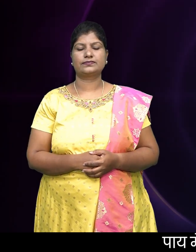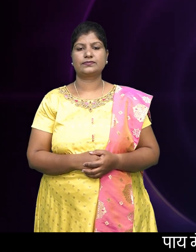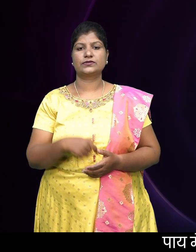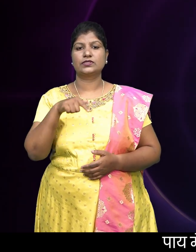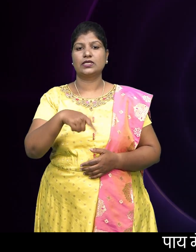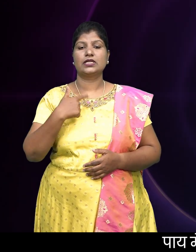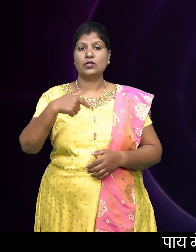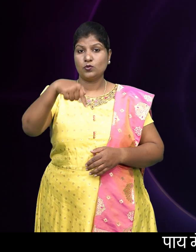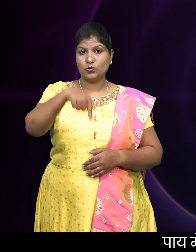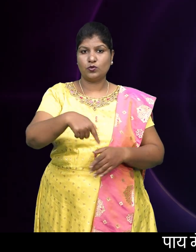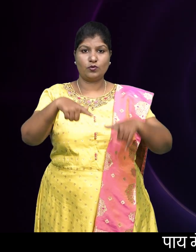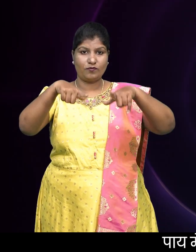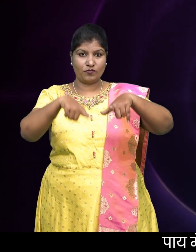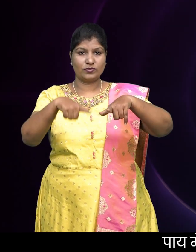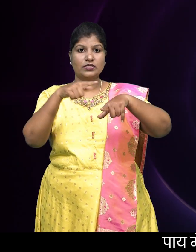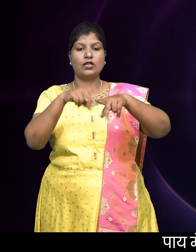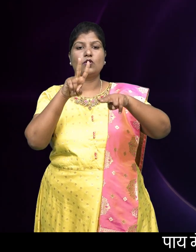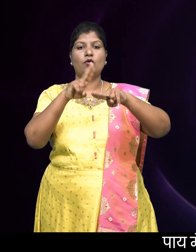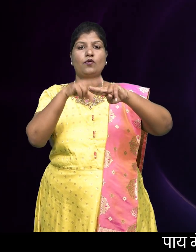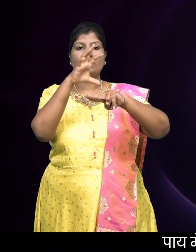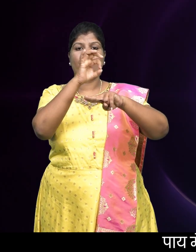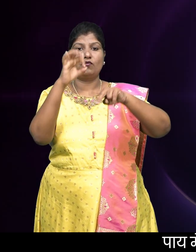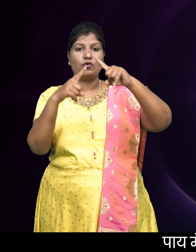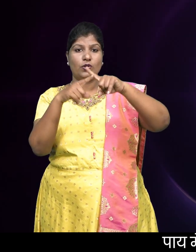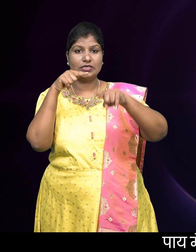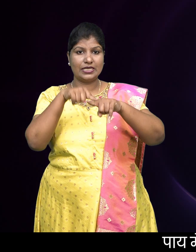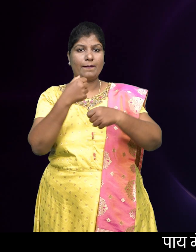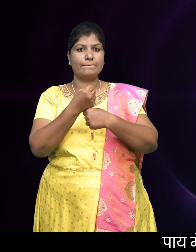पाय मेटाटार्सल्सनी बनलेला असतो.